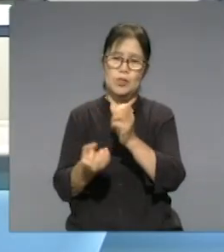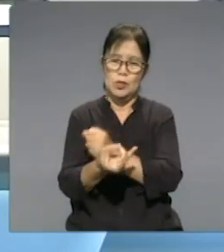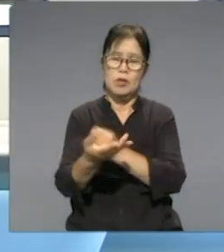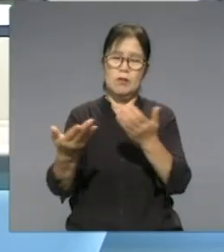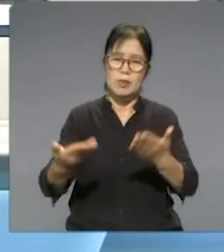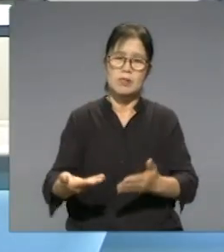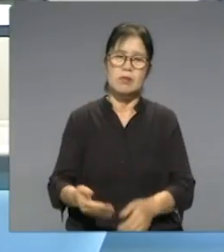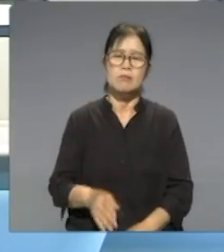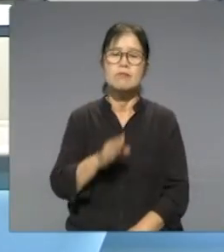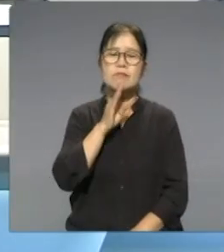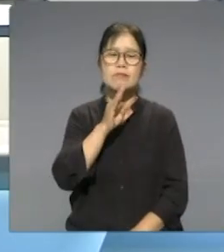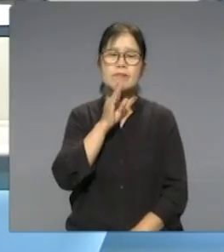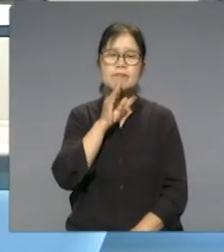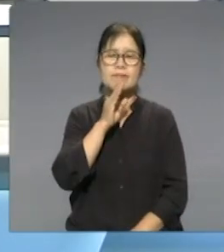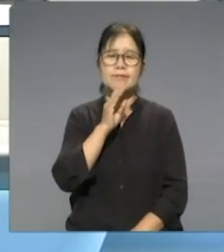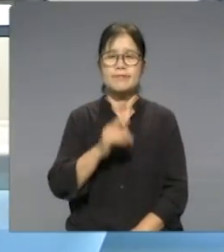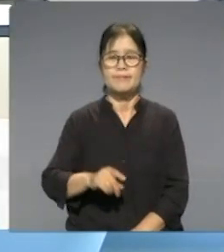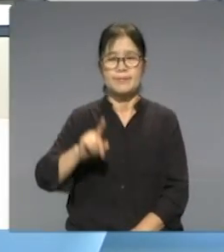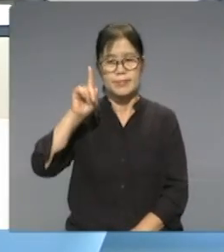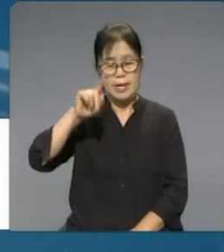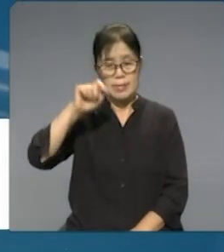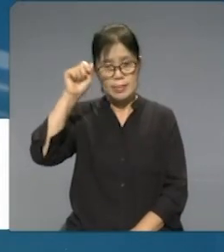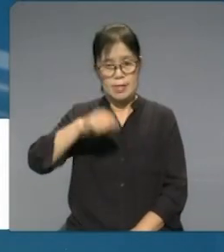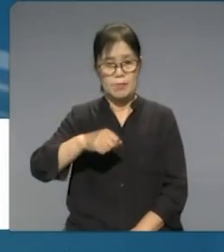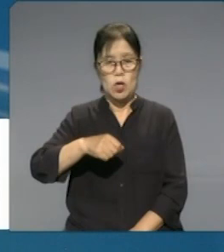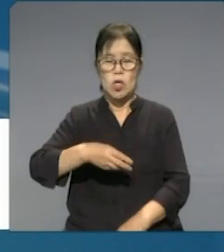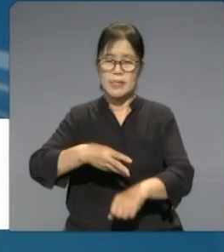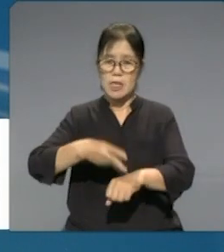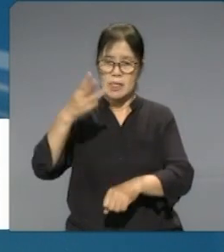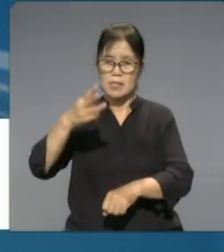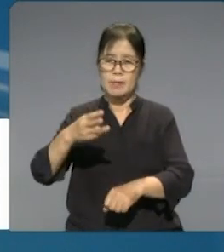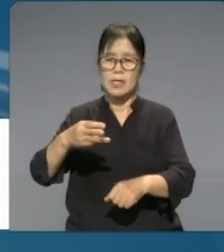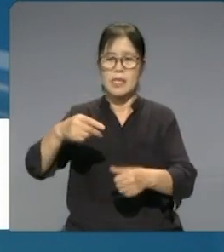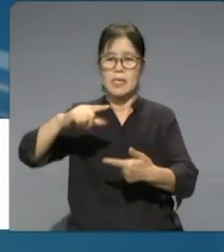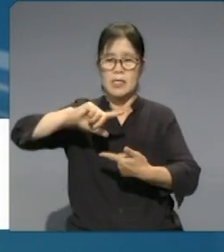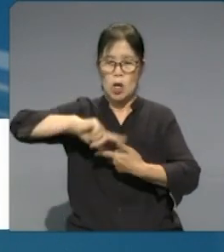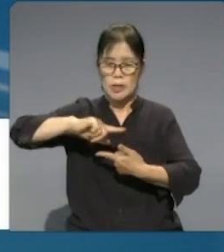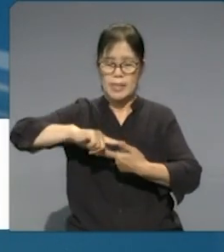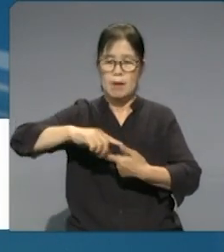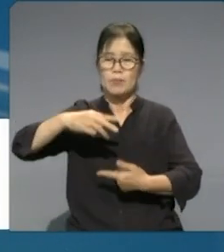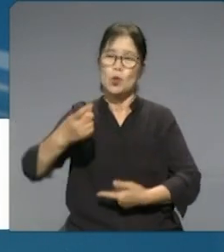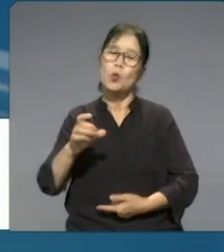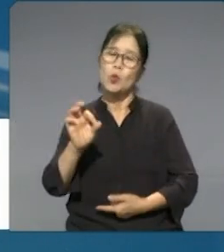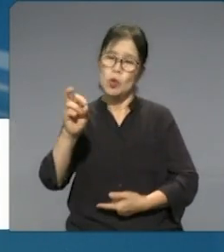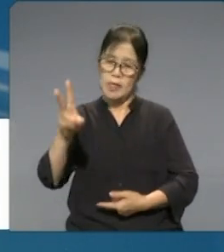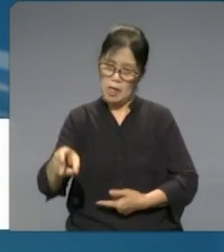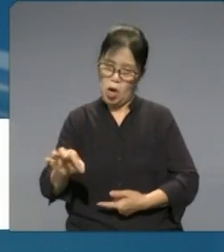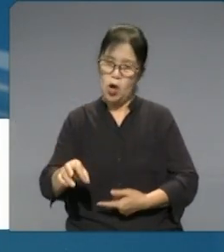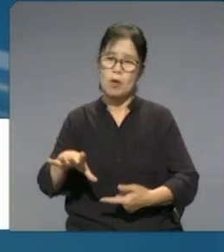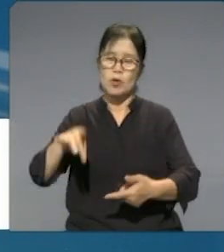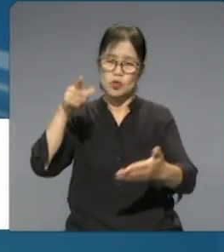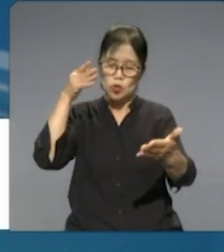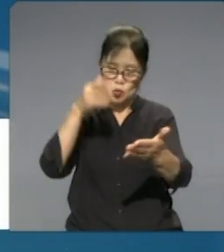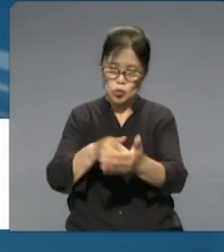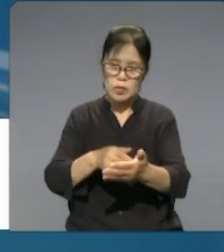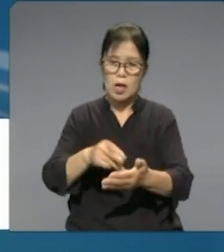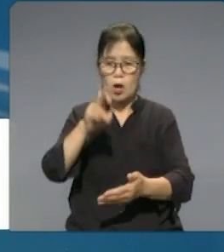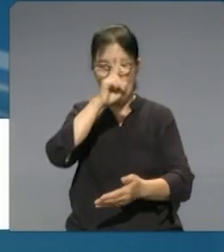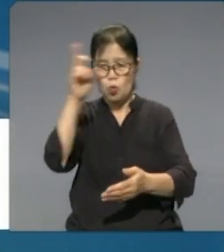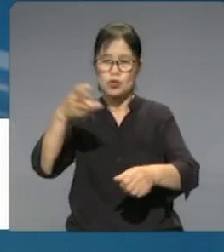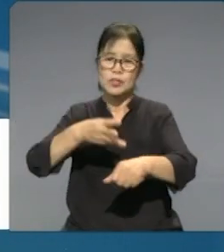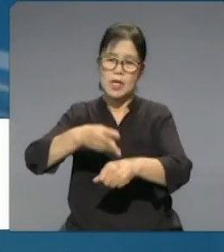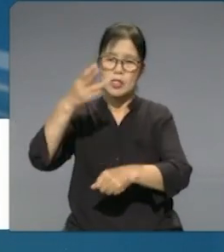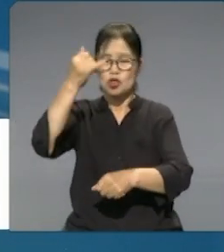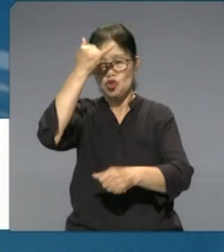그렇죠? 그렇습니다. 일단 내일 새벽 3시에 경상남도 통영 인근을 통해서 상륙할 것으로 네. 보이고요. 그리고 오후